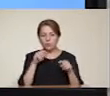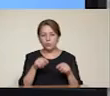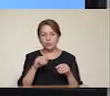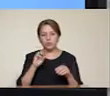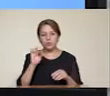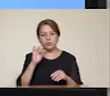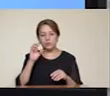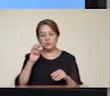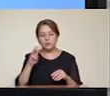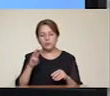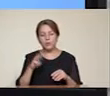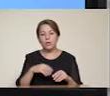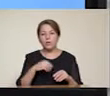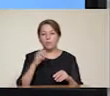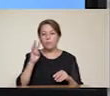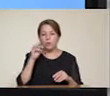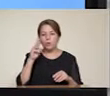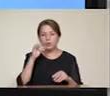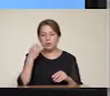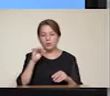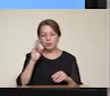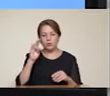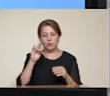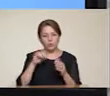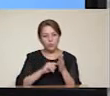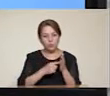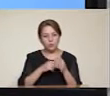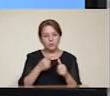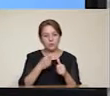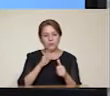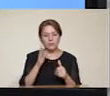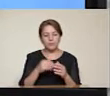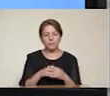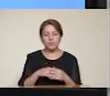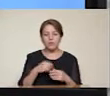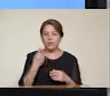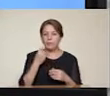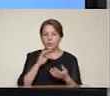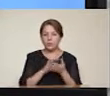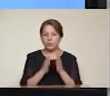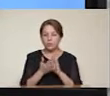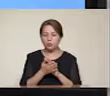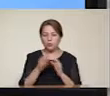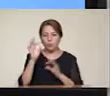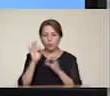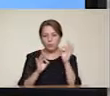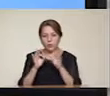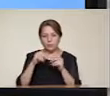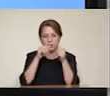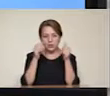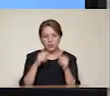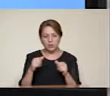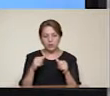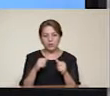bir moddiy nuqta deb tasavvur qilar ekanmiz. Muayyan sharoitda o'lchami va shakli